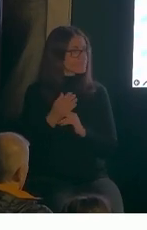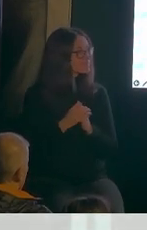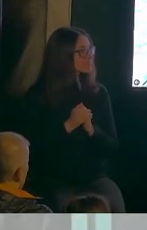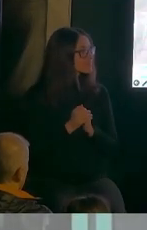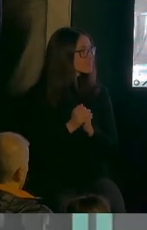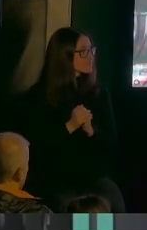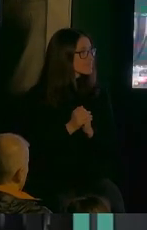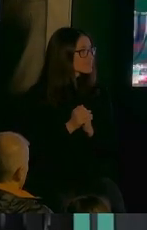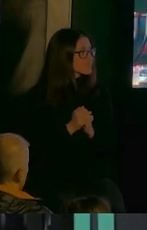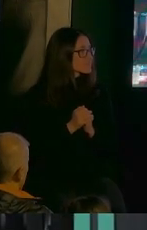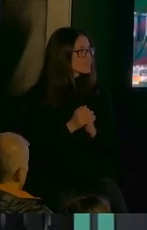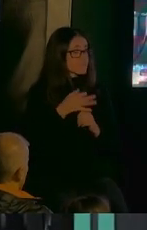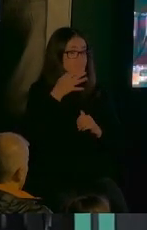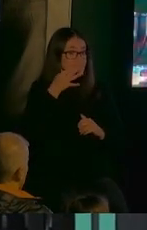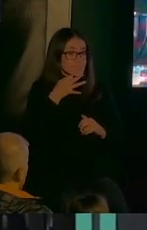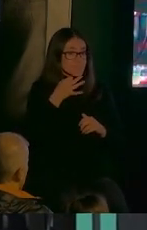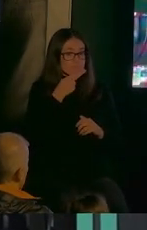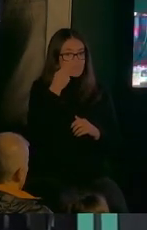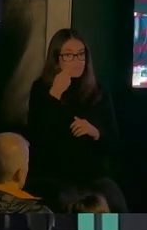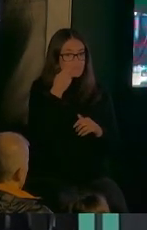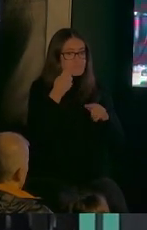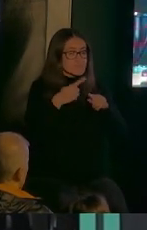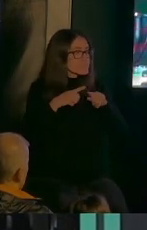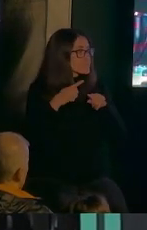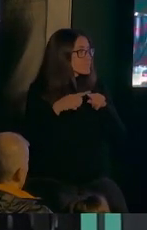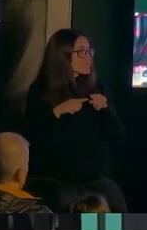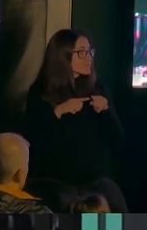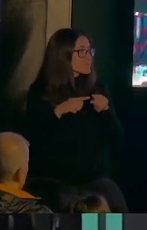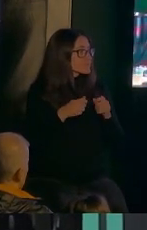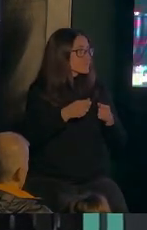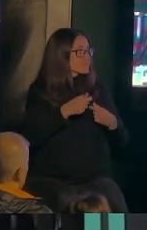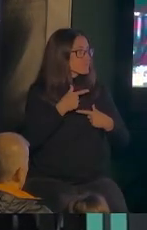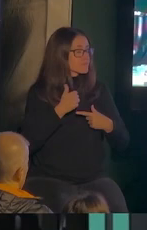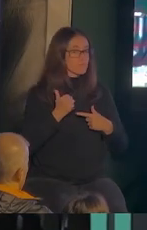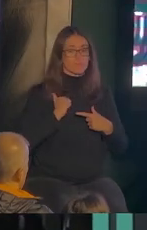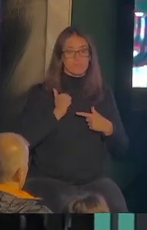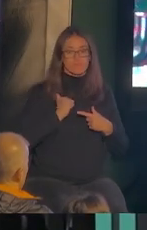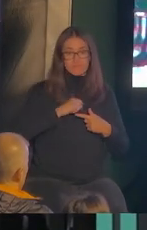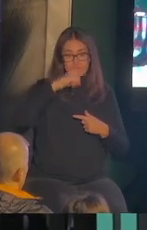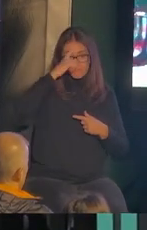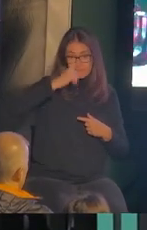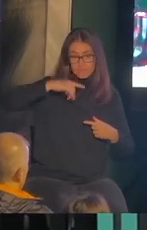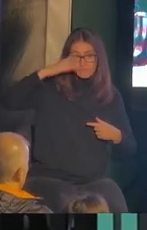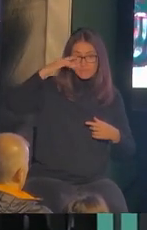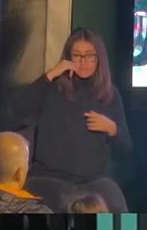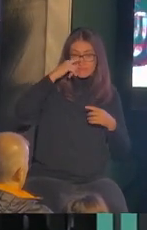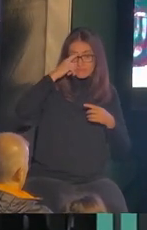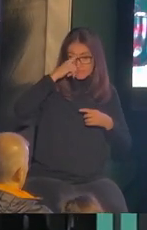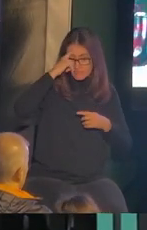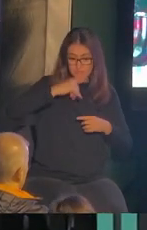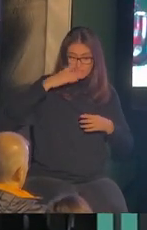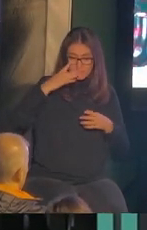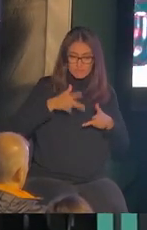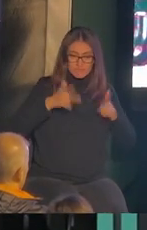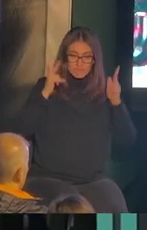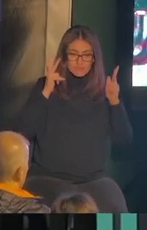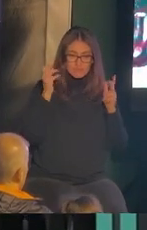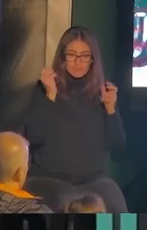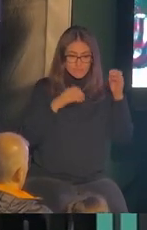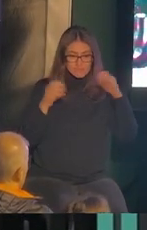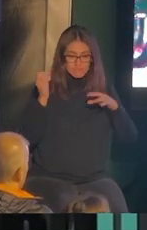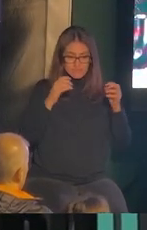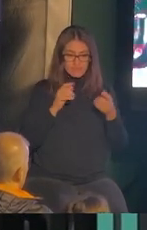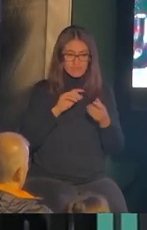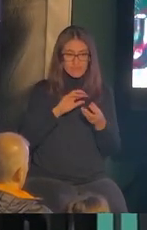és molt interessant perquè això ens dona tot un món d'imaginació, de poder fer les nostres creacions sense no